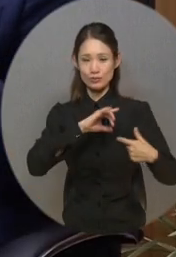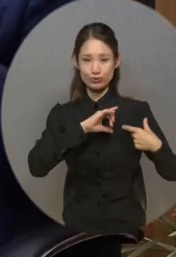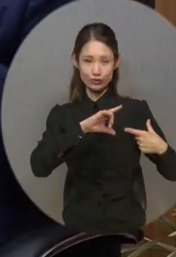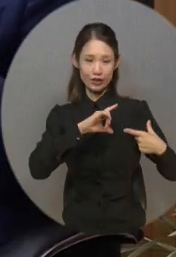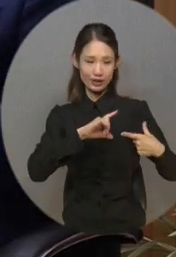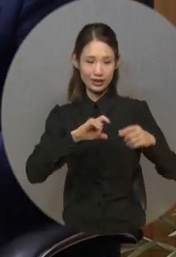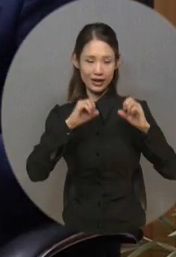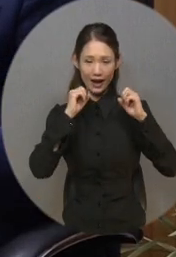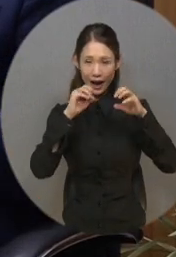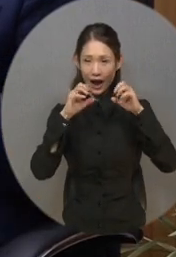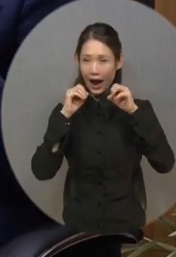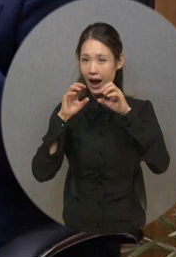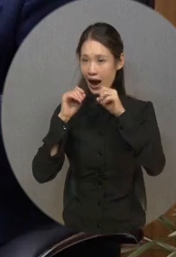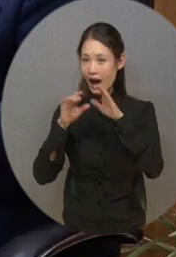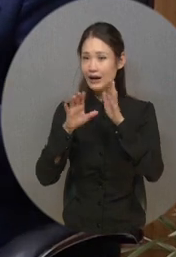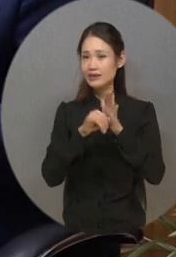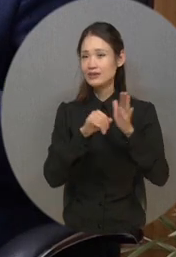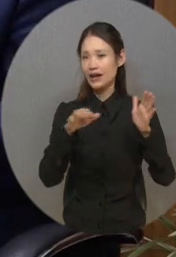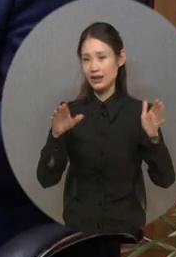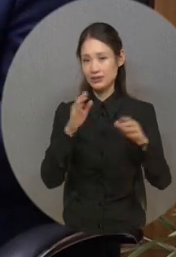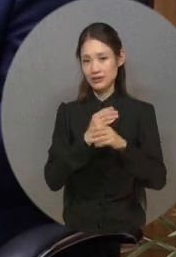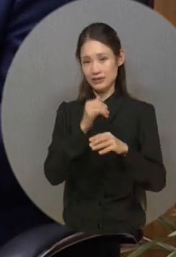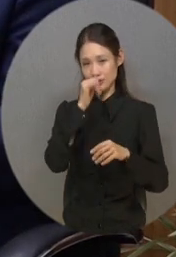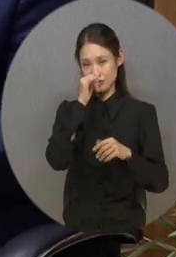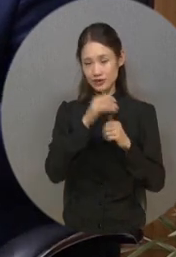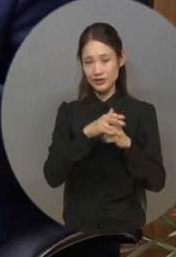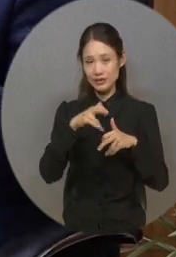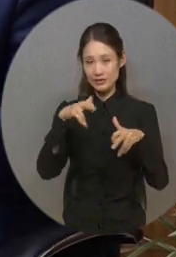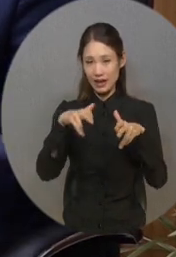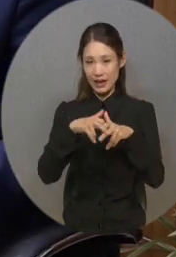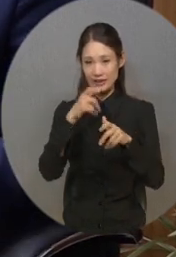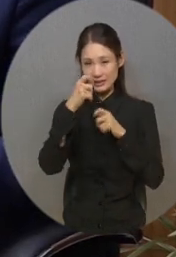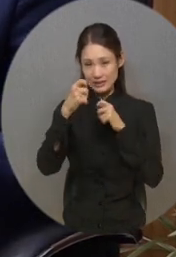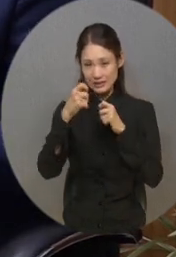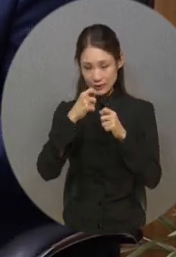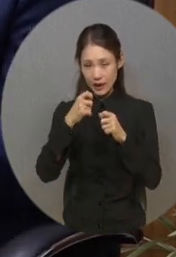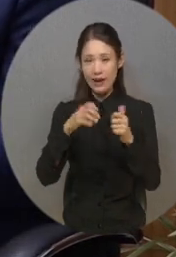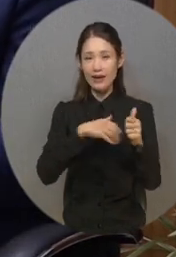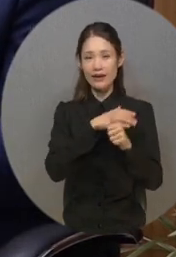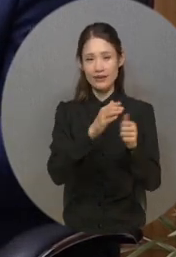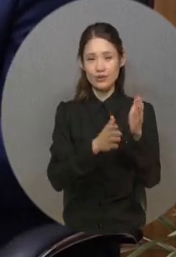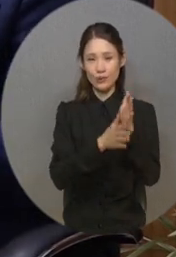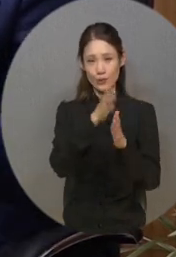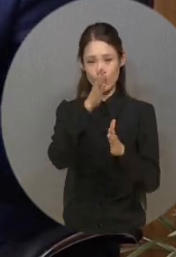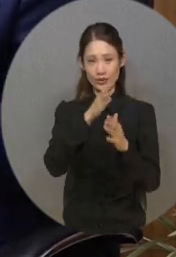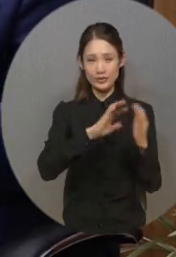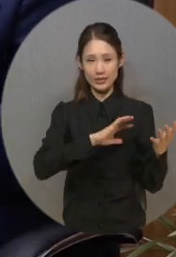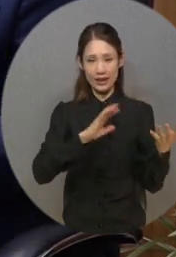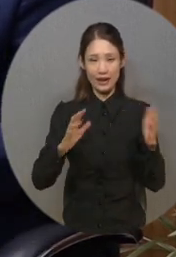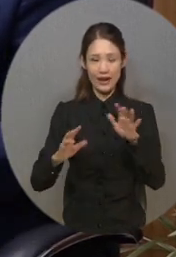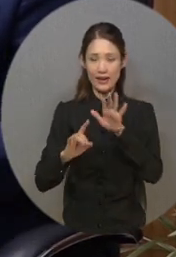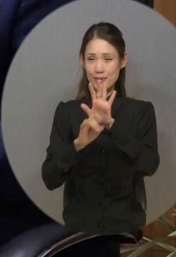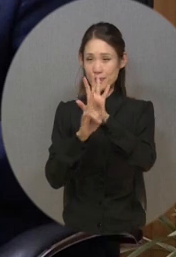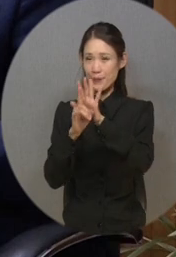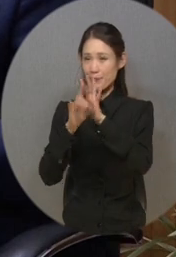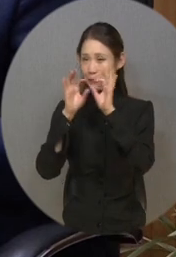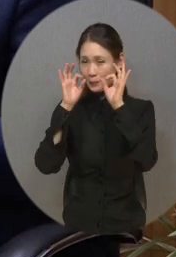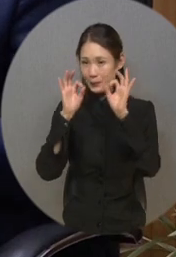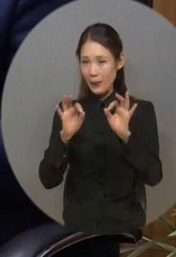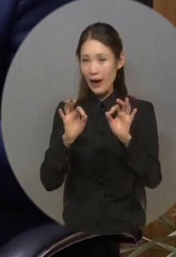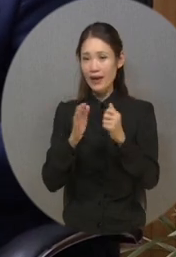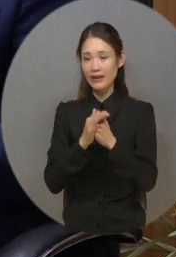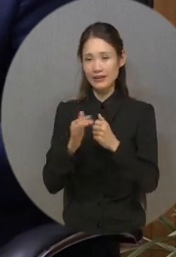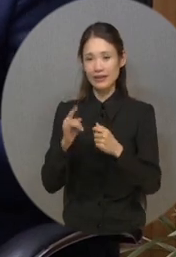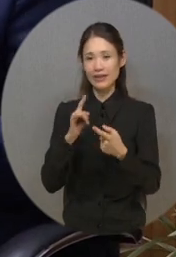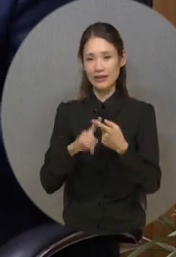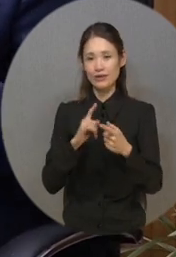네, 네. 장애인 저 장애 치라 도시라는 걸 네, 세계에 네. 알릴 수 있고 그렇게 되면 누구라도 부산에 와도 좋지만 또 전